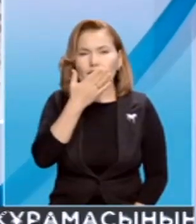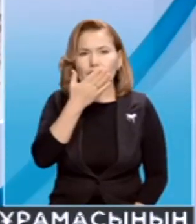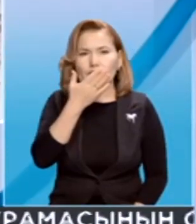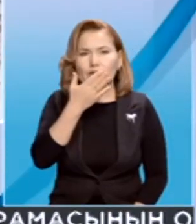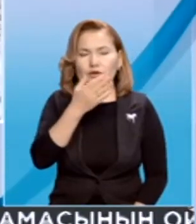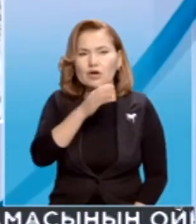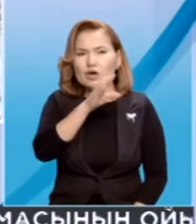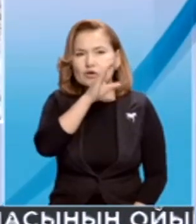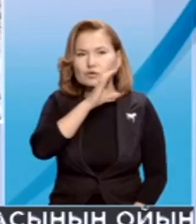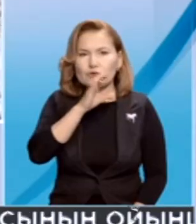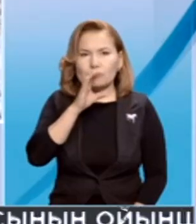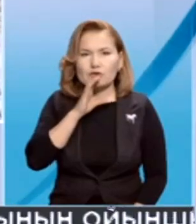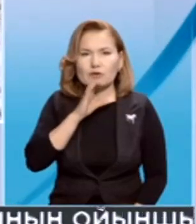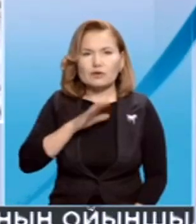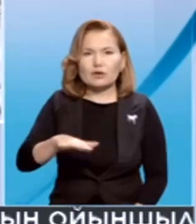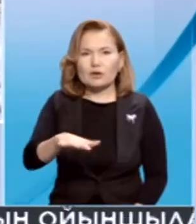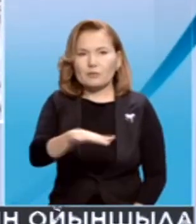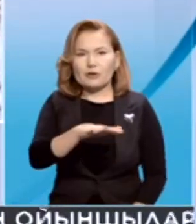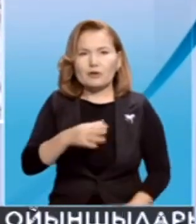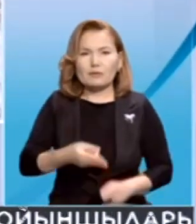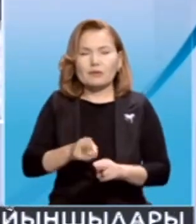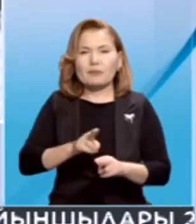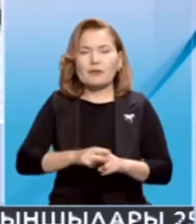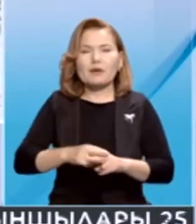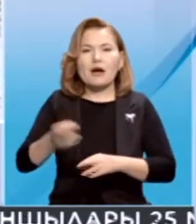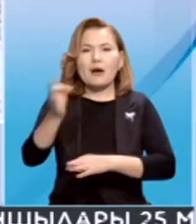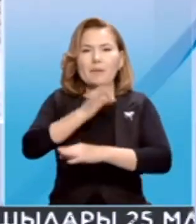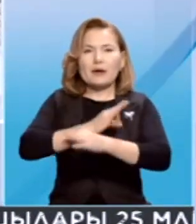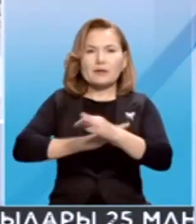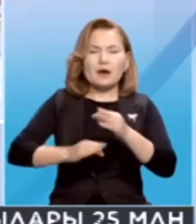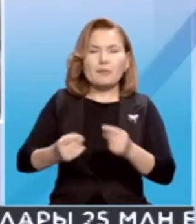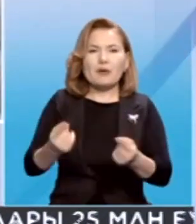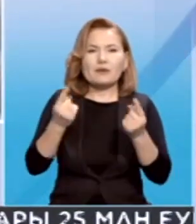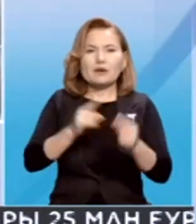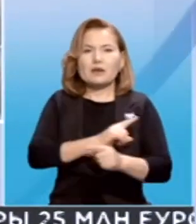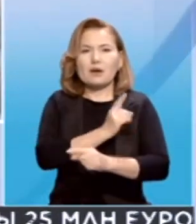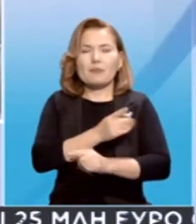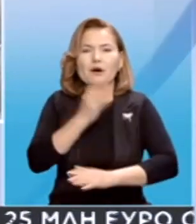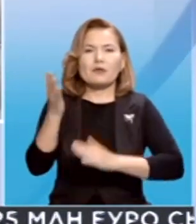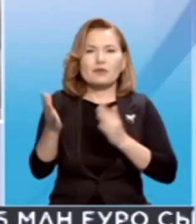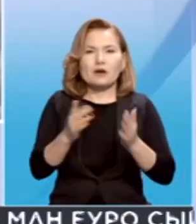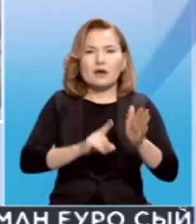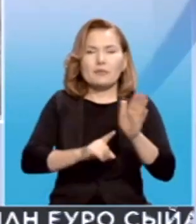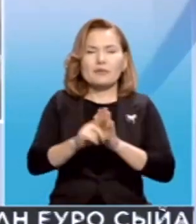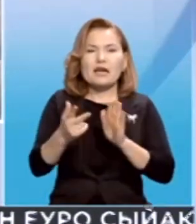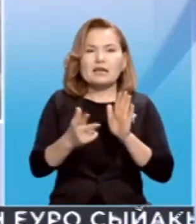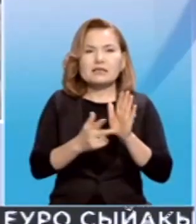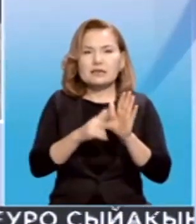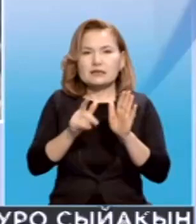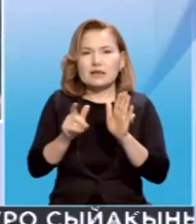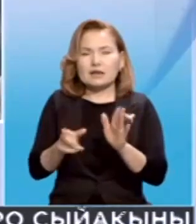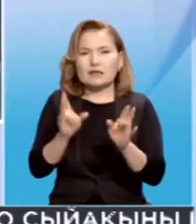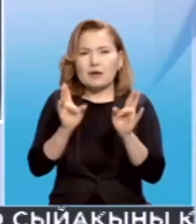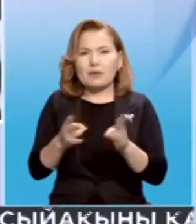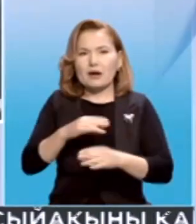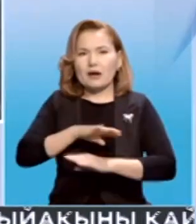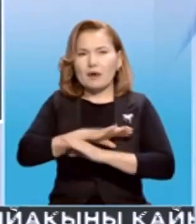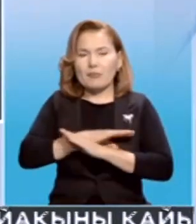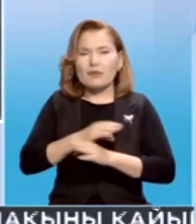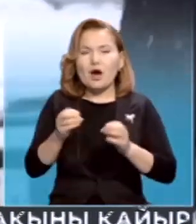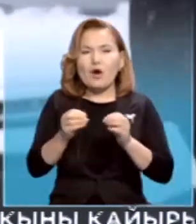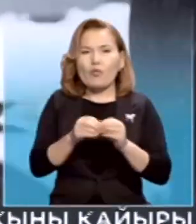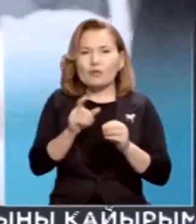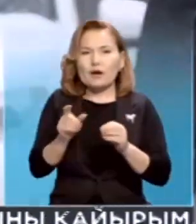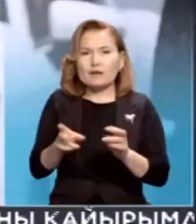қыстың нағыз кез басталды. Мәселен, Жапонияның солтүстігі мен батысында алапат боран соғып 8 адам қаза тапты. Тағы 10 шақты